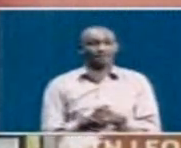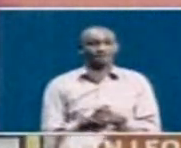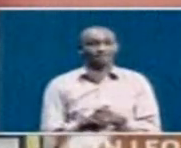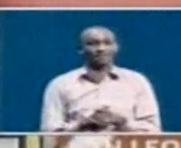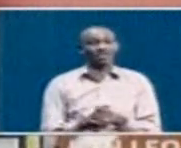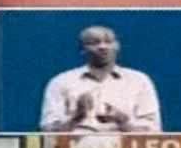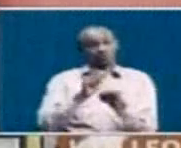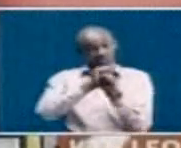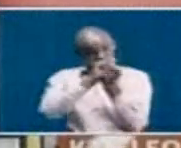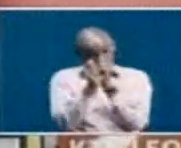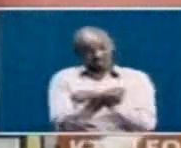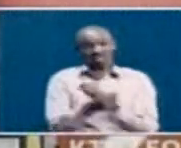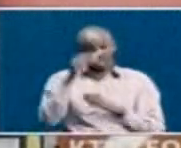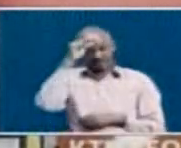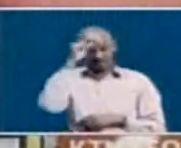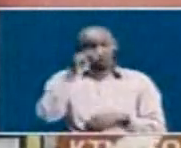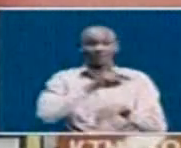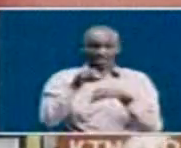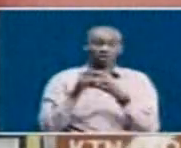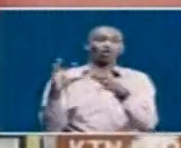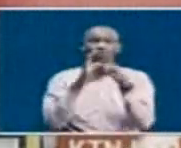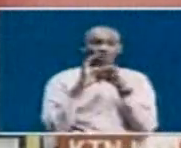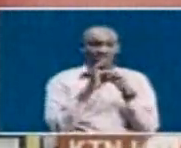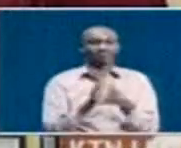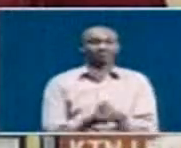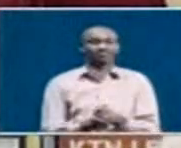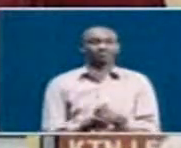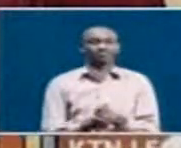transitional government of national unity.